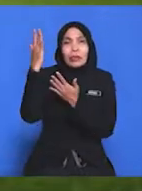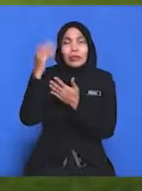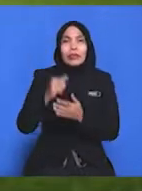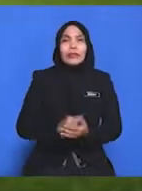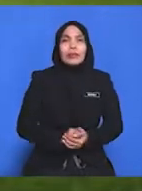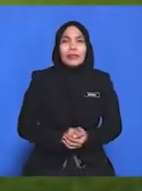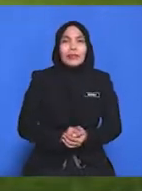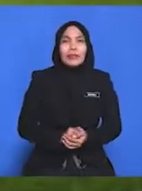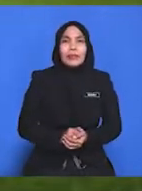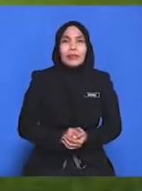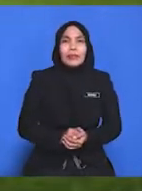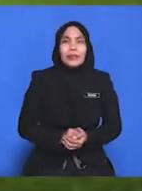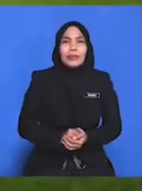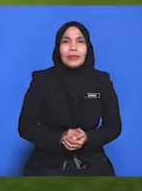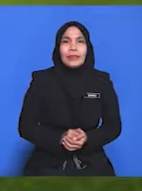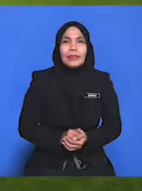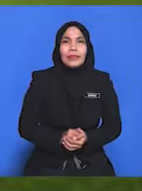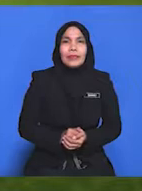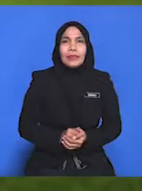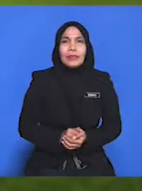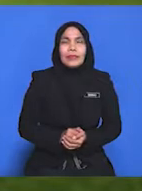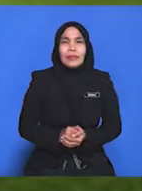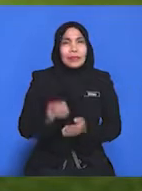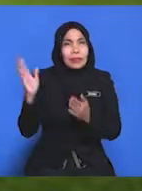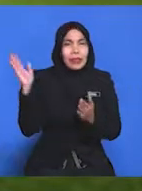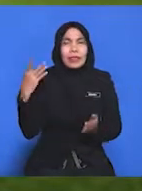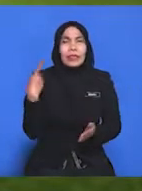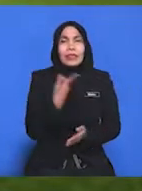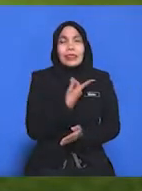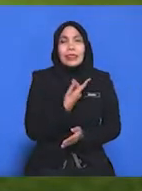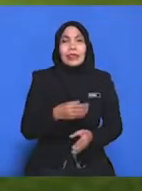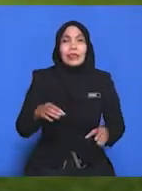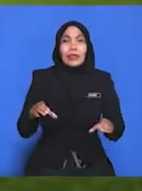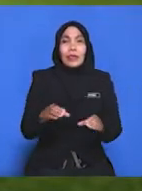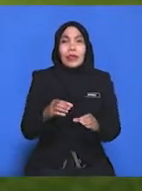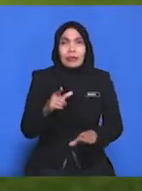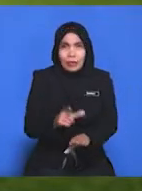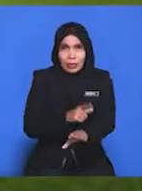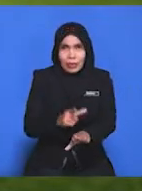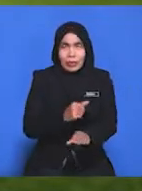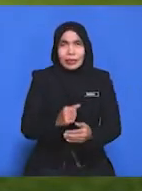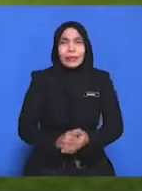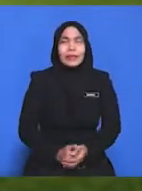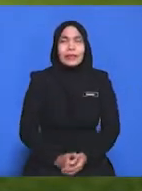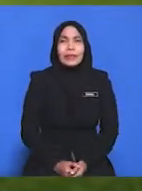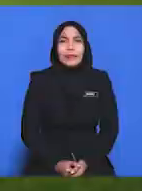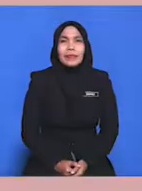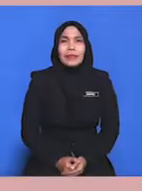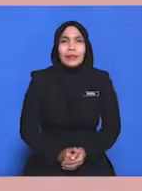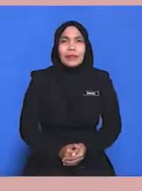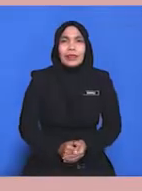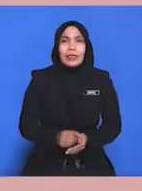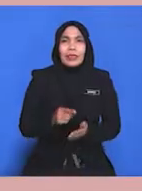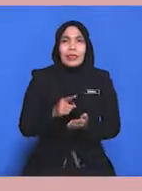pertama. Mari kita membuat latihan menghitung bye. Baiklah, apa kata pelajar-pelajar